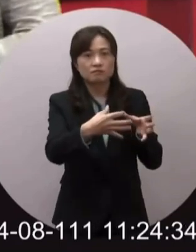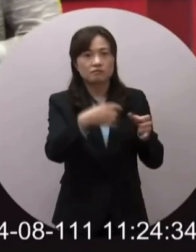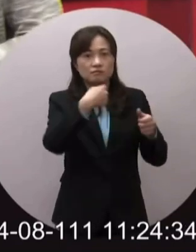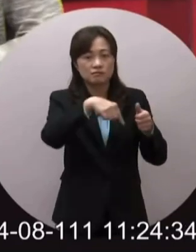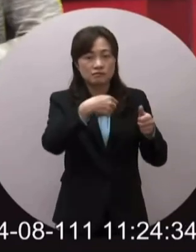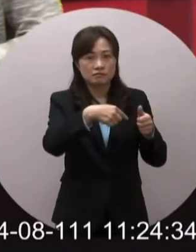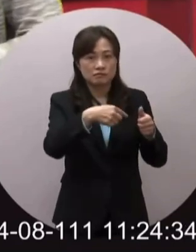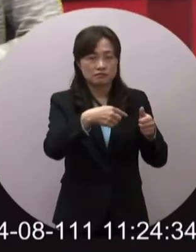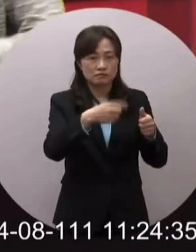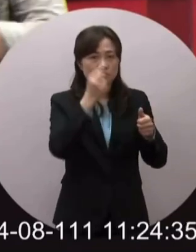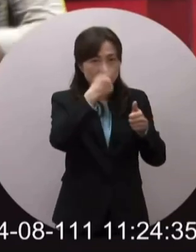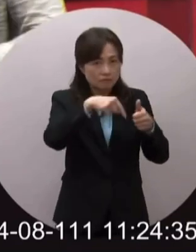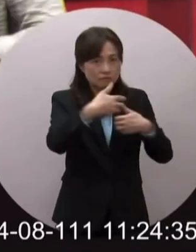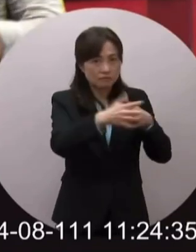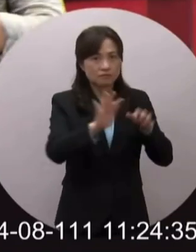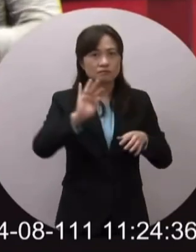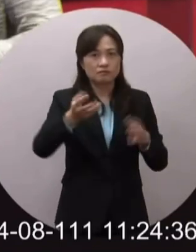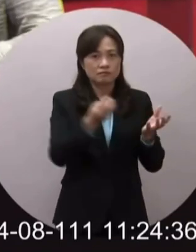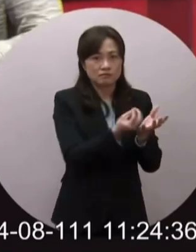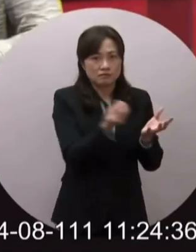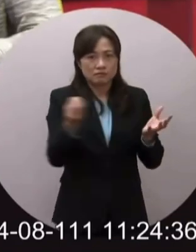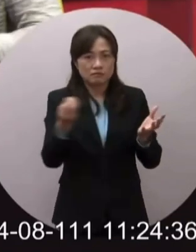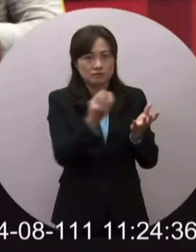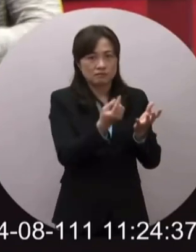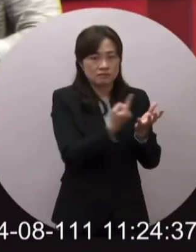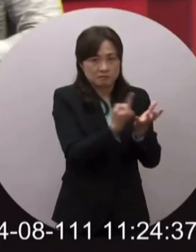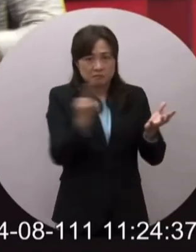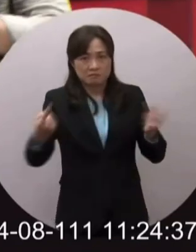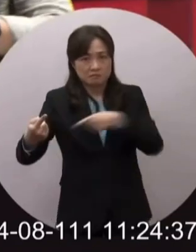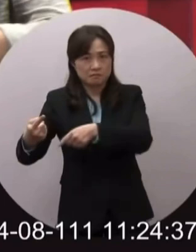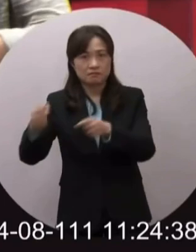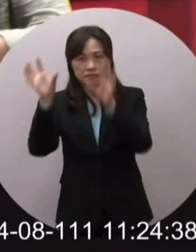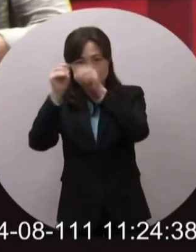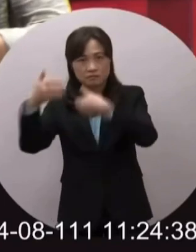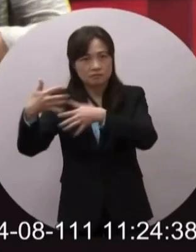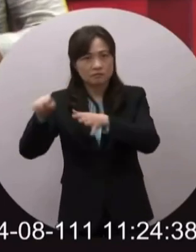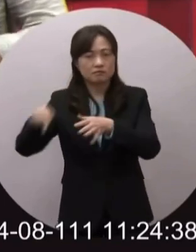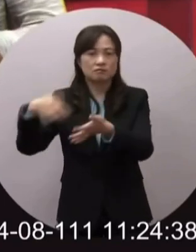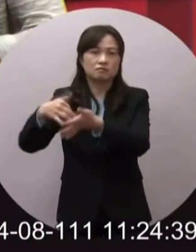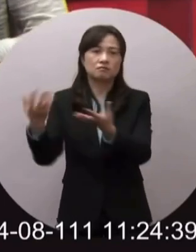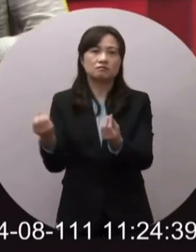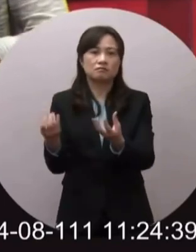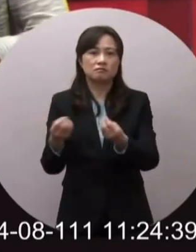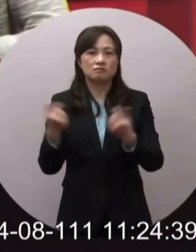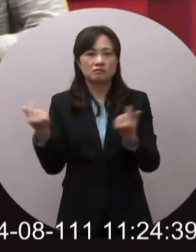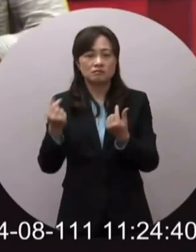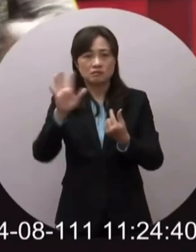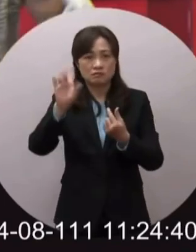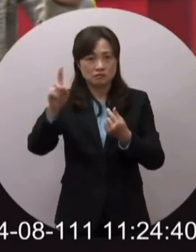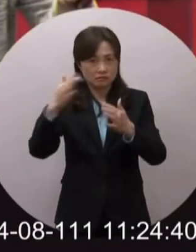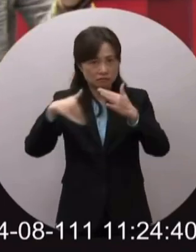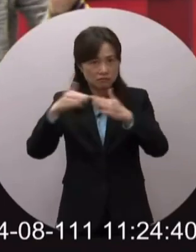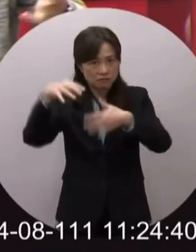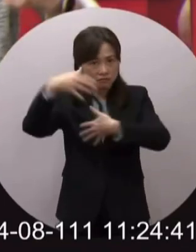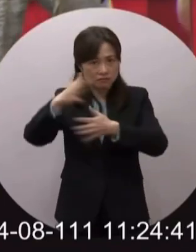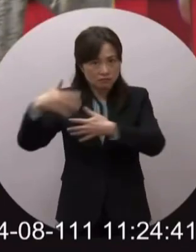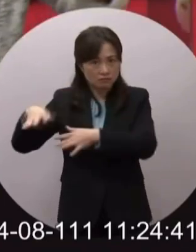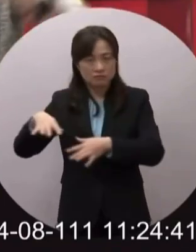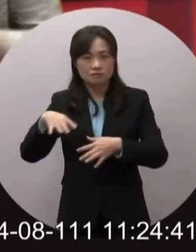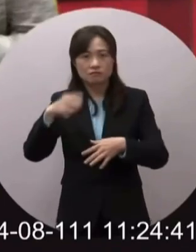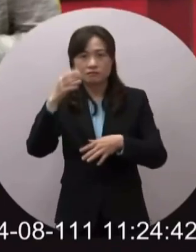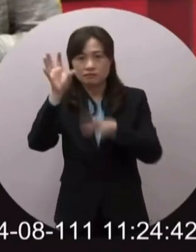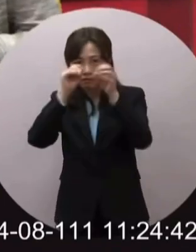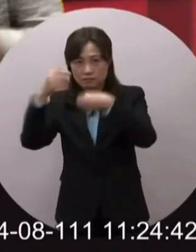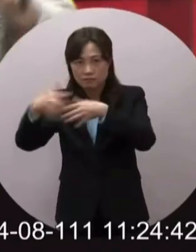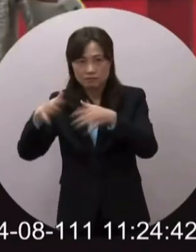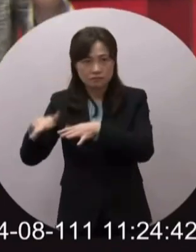资源班，像台北市有可能一个学校资源班就6班7班这么多，哎，结果他们呢没有算